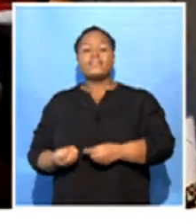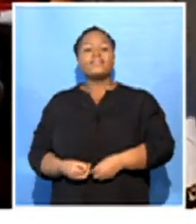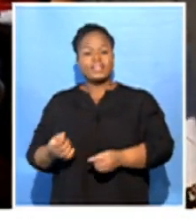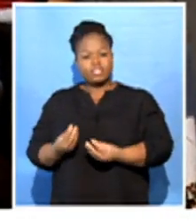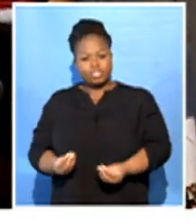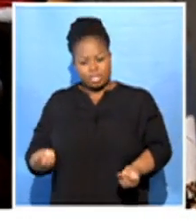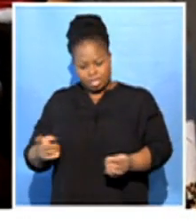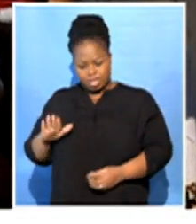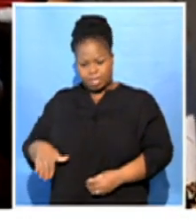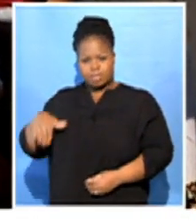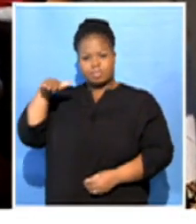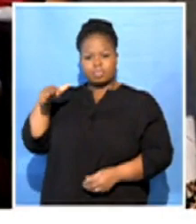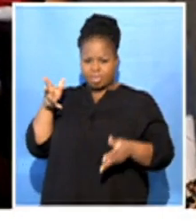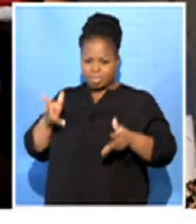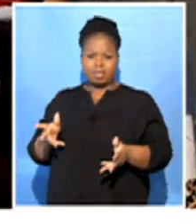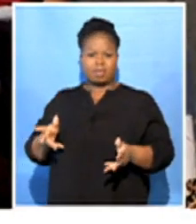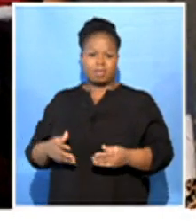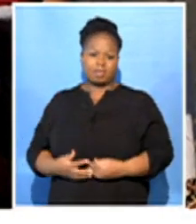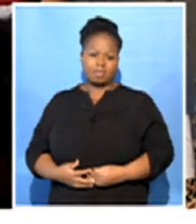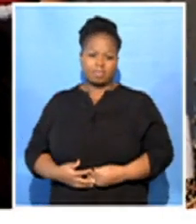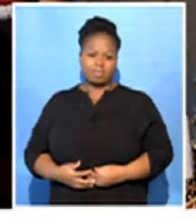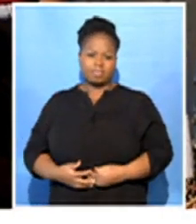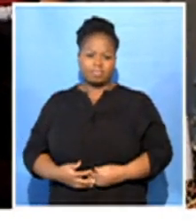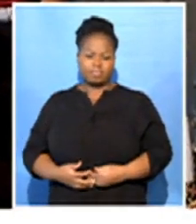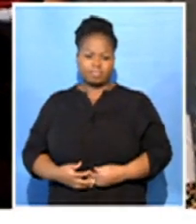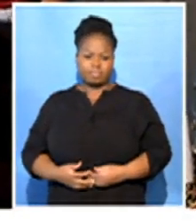apha ukhulele apha naye